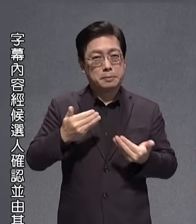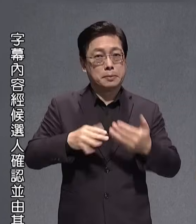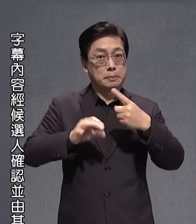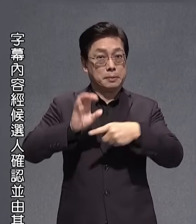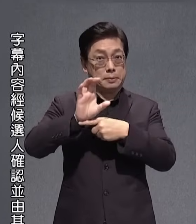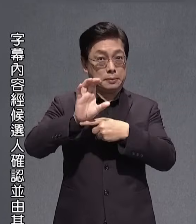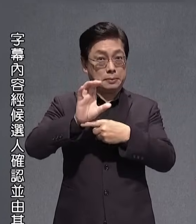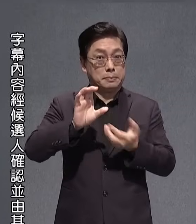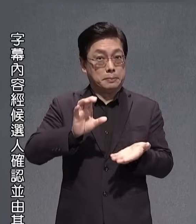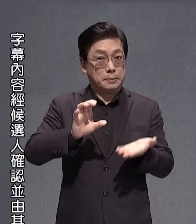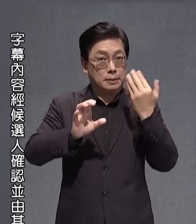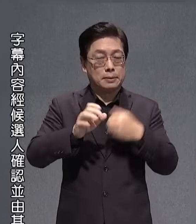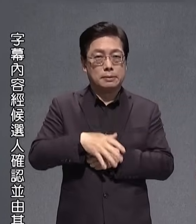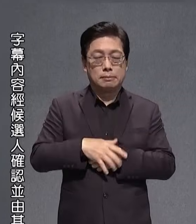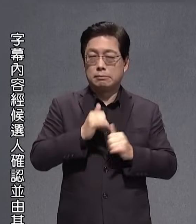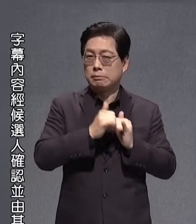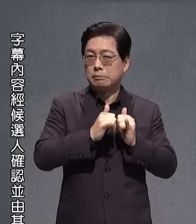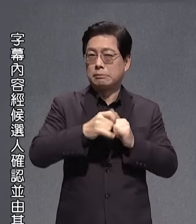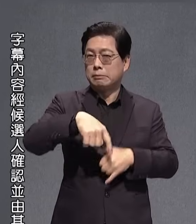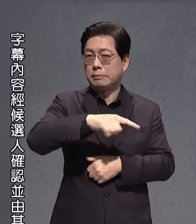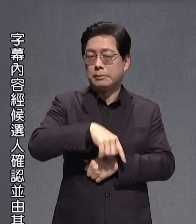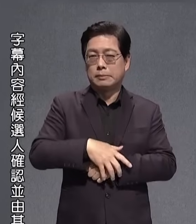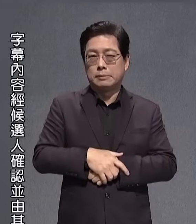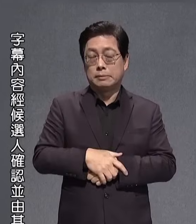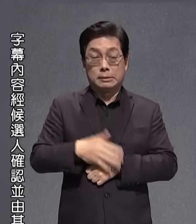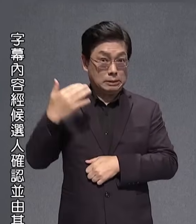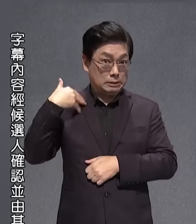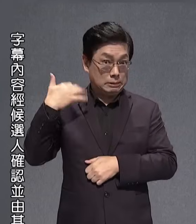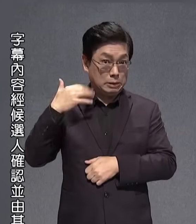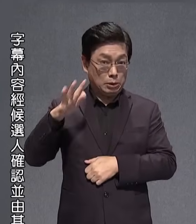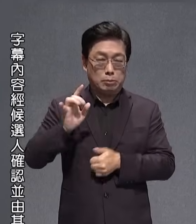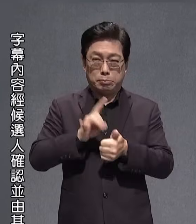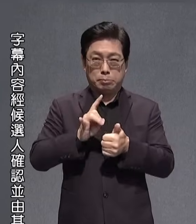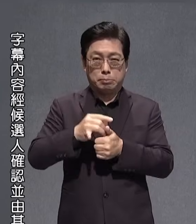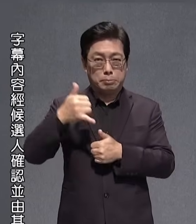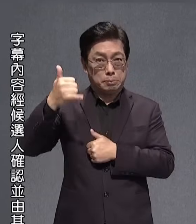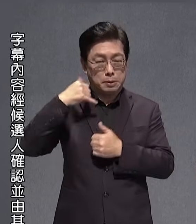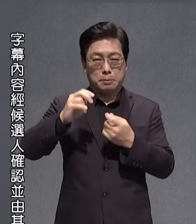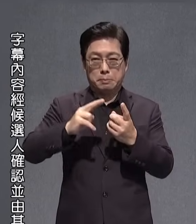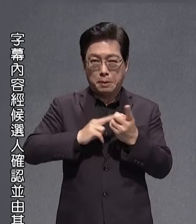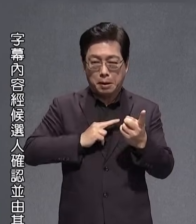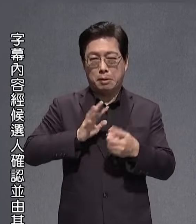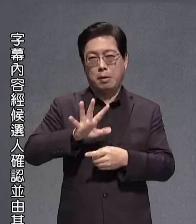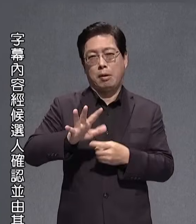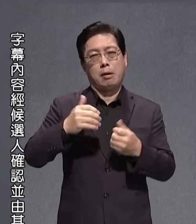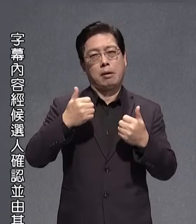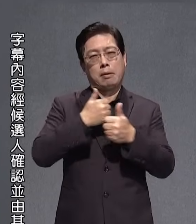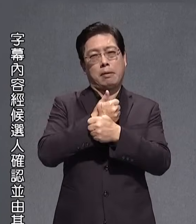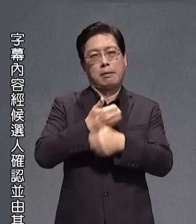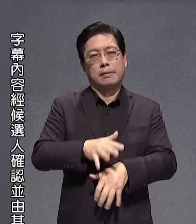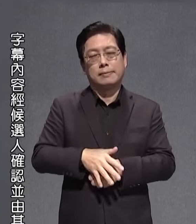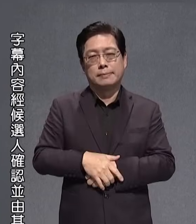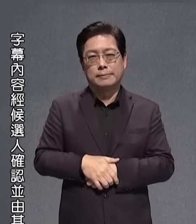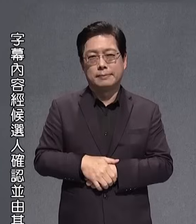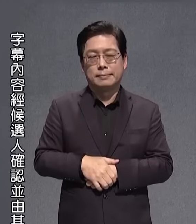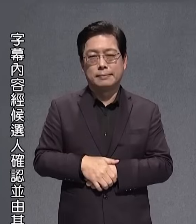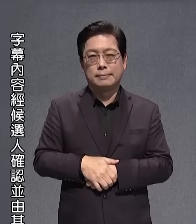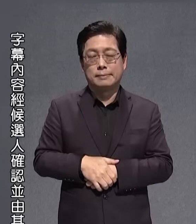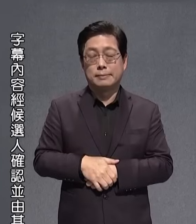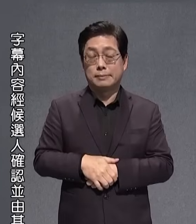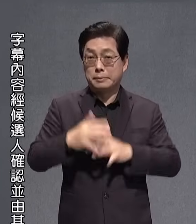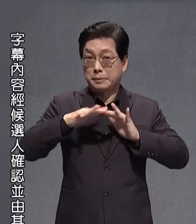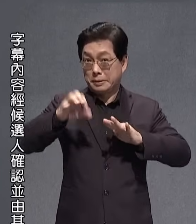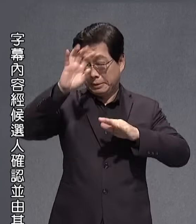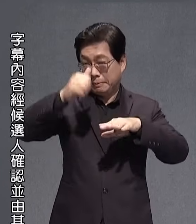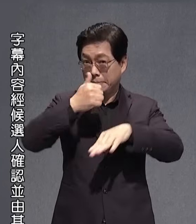90%以上的民众都曾接过诈骗信息以及诈骗电话。在民